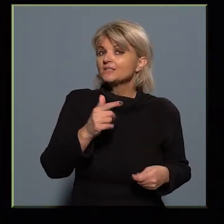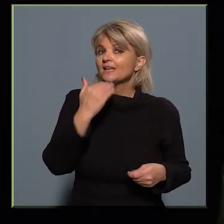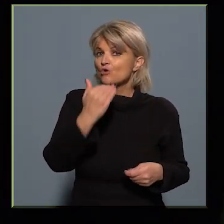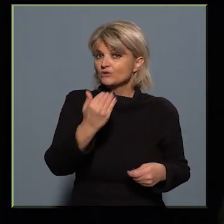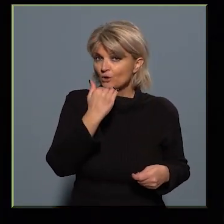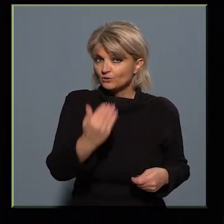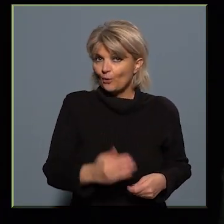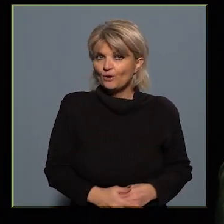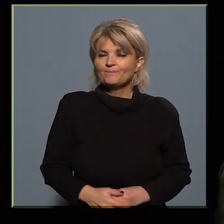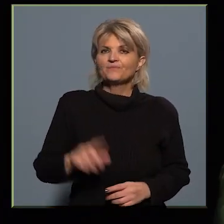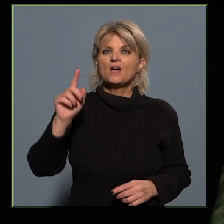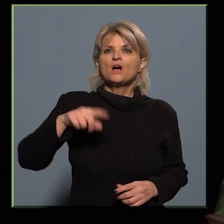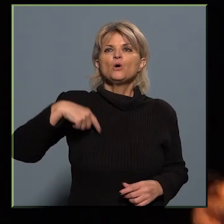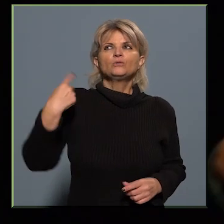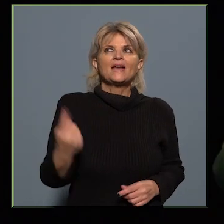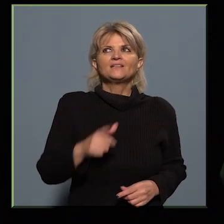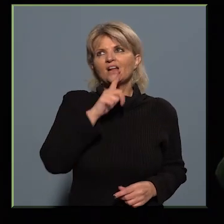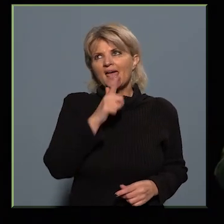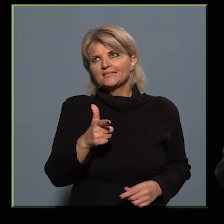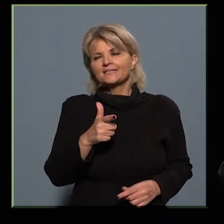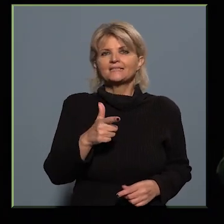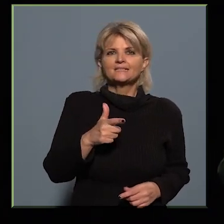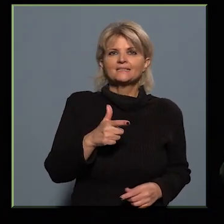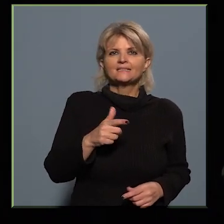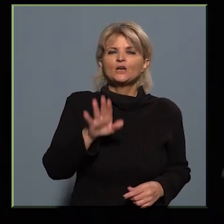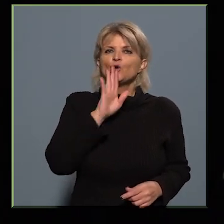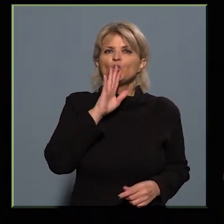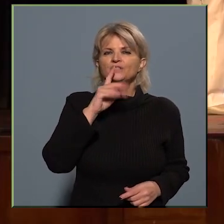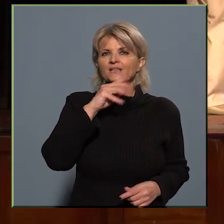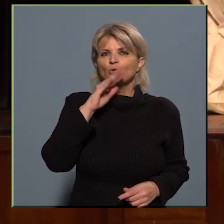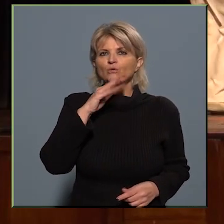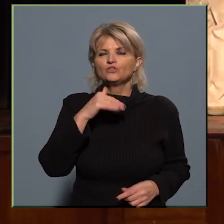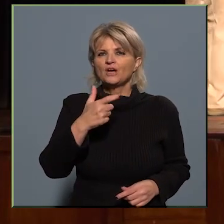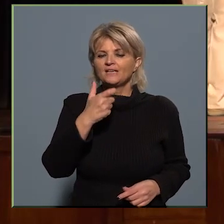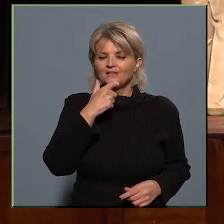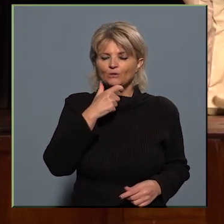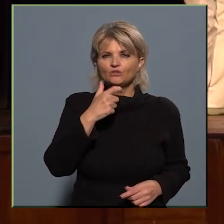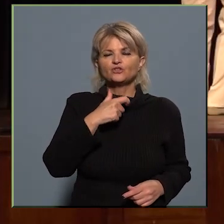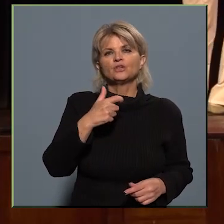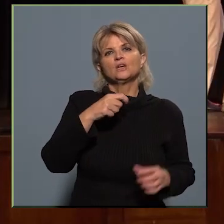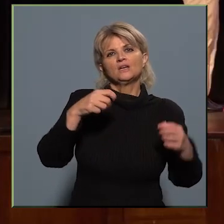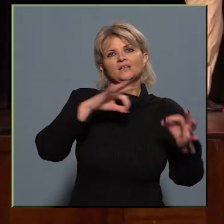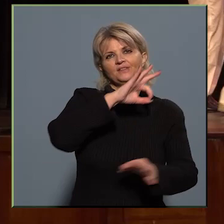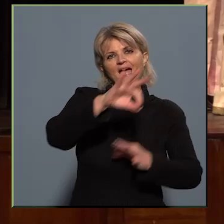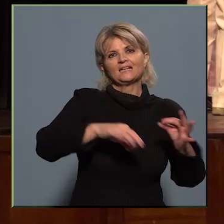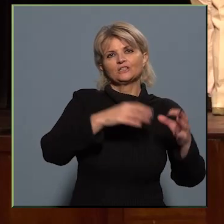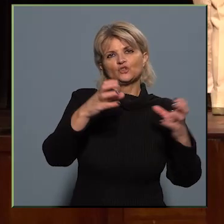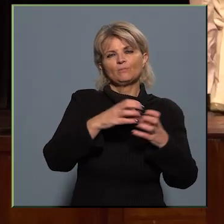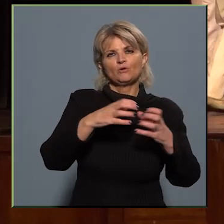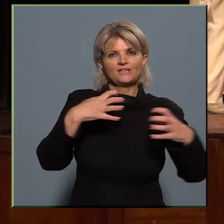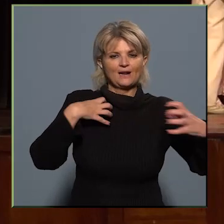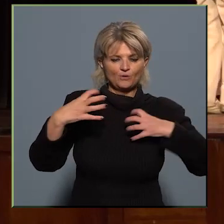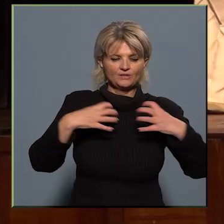köszöntő, utána lesz egy az Őszi Rózsa Idősek Klubjának a tánccsoportja készült egy előadással,